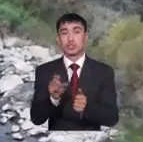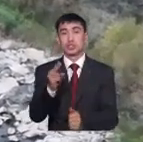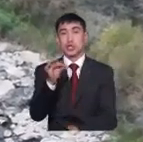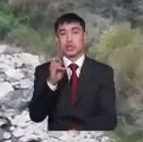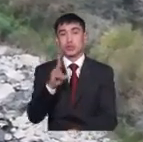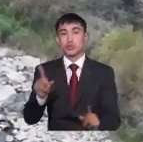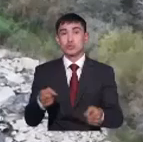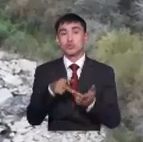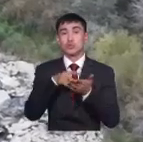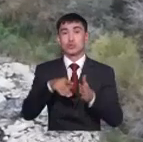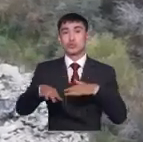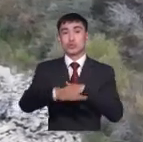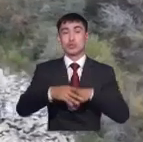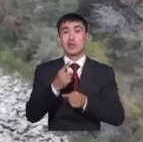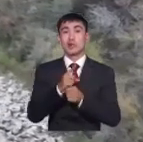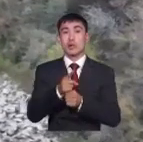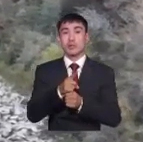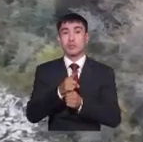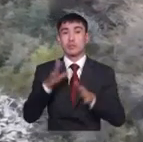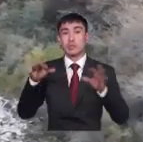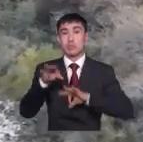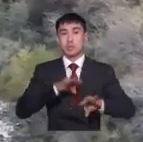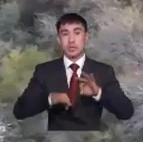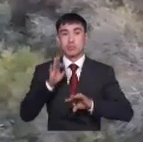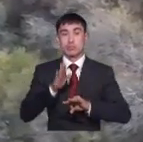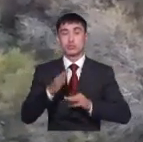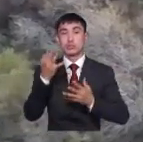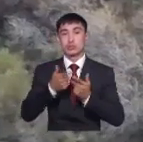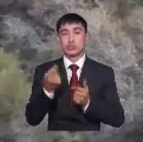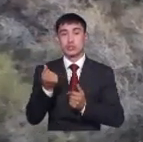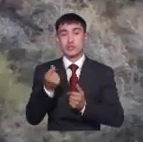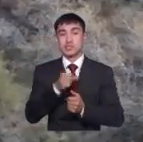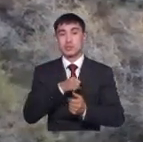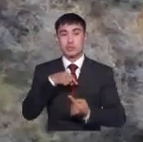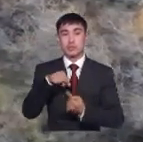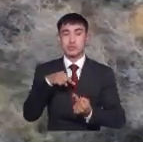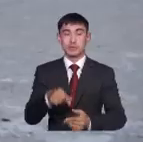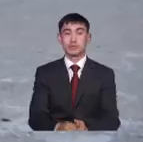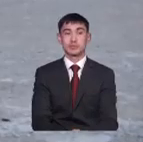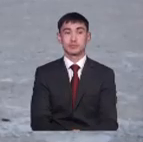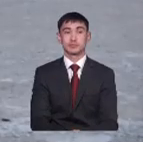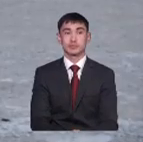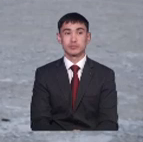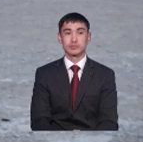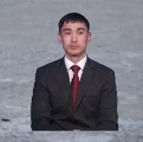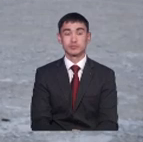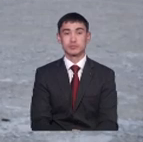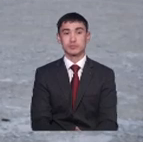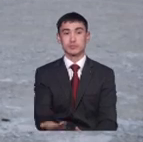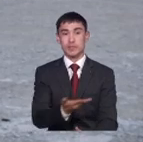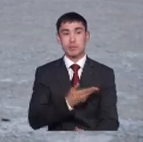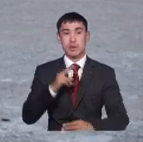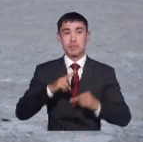создана туристическая зона для рыбалки. Масштабный проект реализуется за счет средств самих предпринимателей. Мы планируем